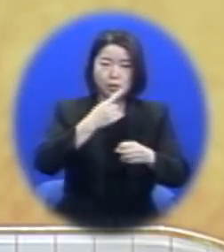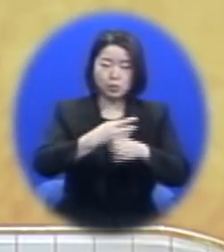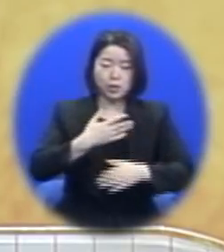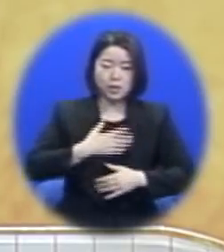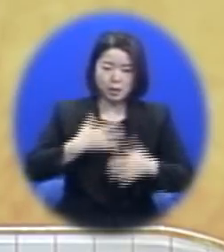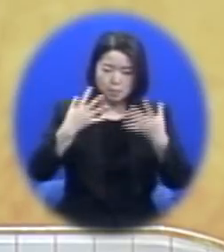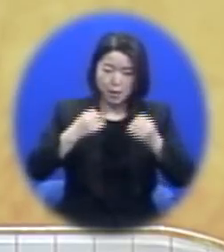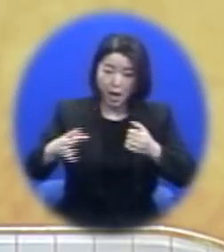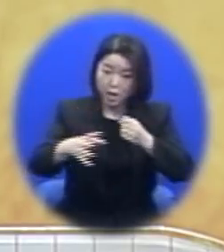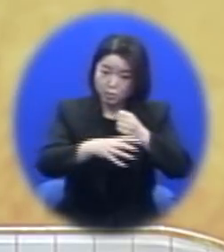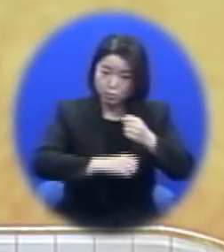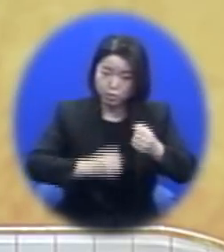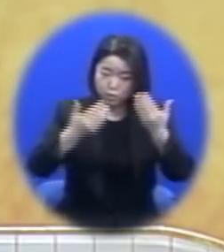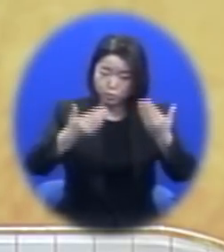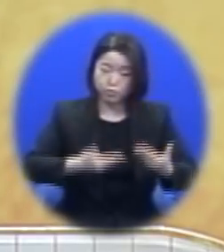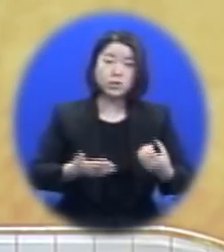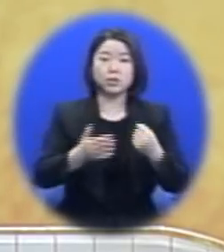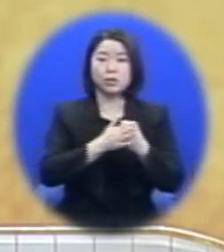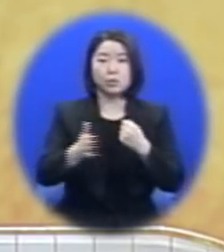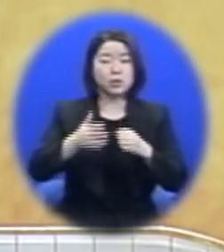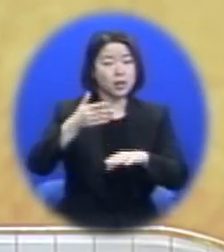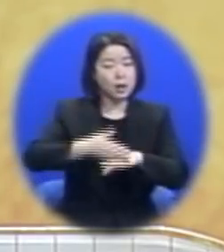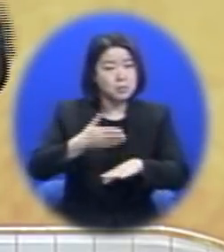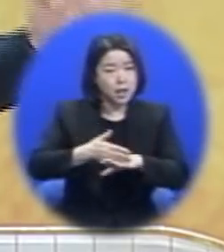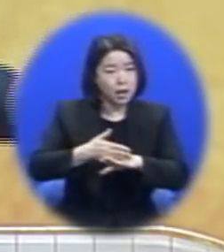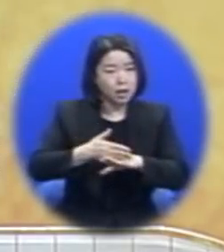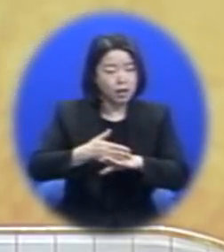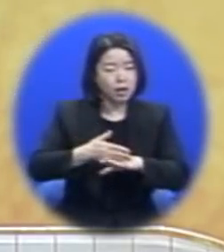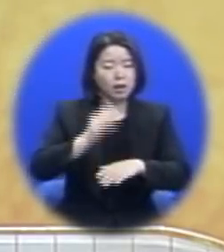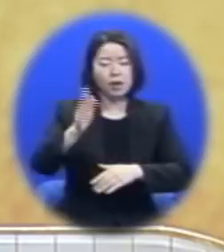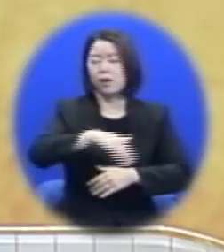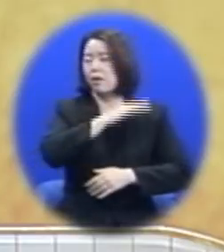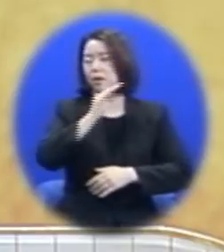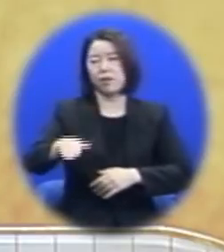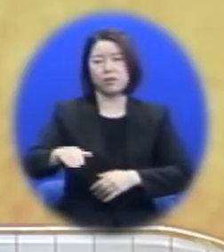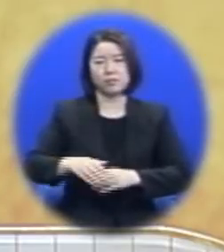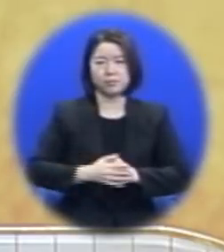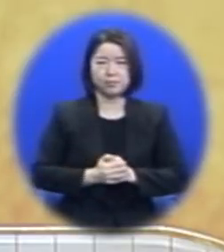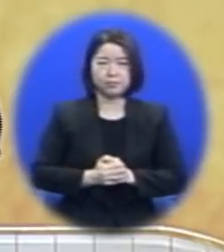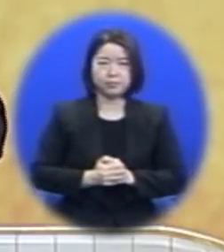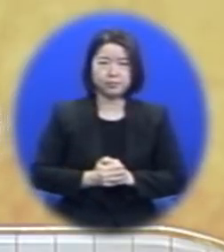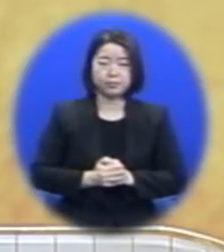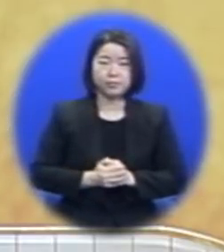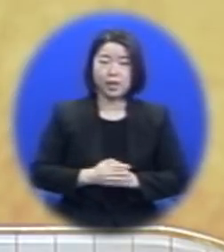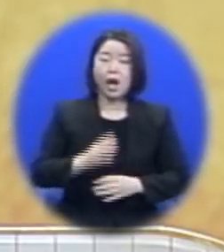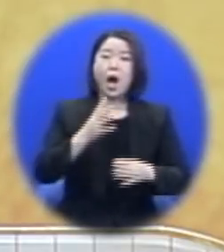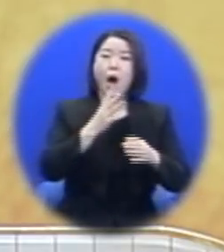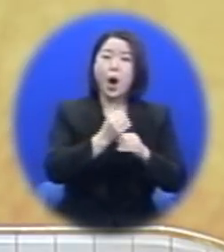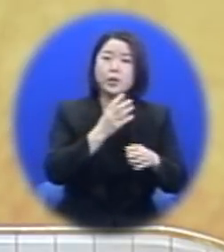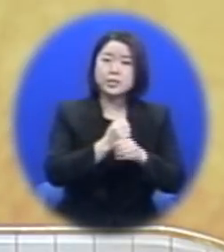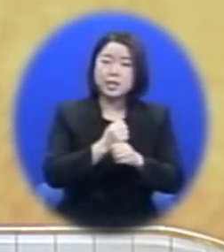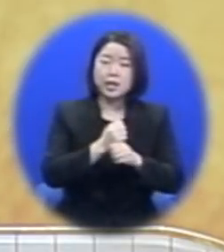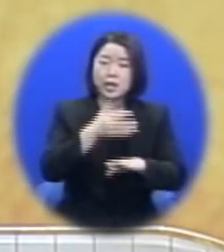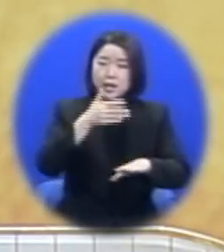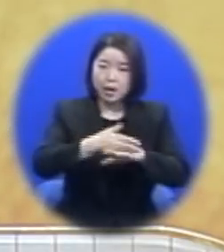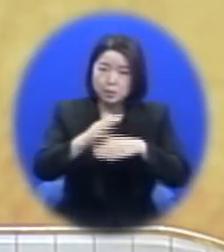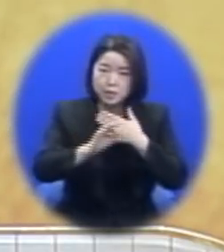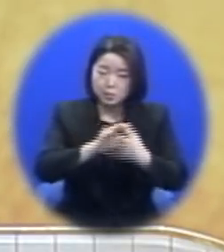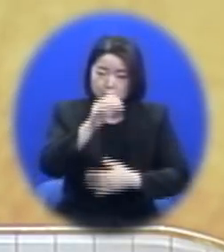주셔서 그래서 감사하는 건가 보다. 절대 그렇지 않습니다. 언제 감사하면